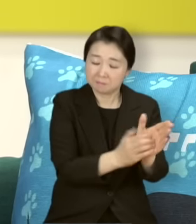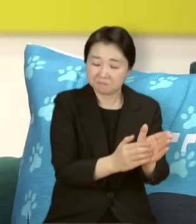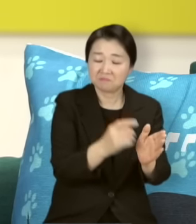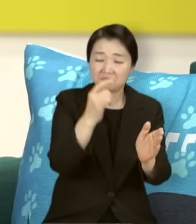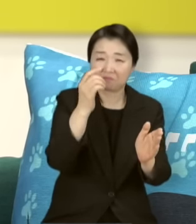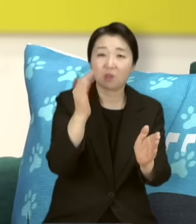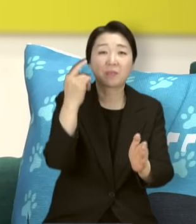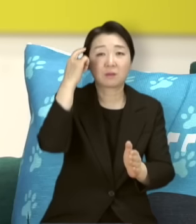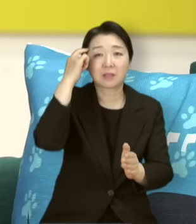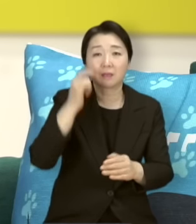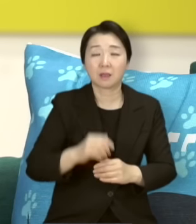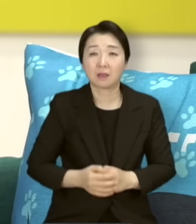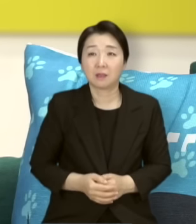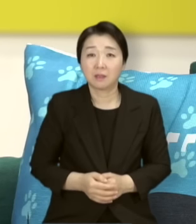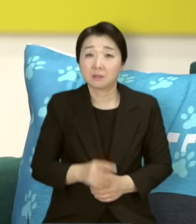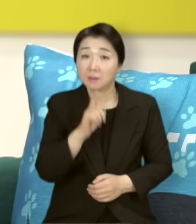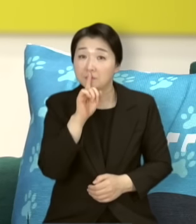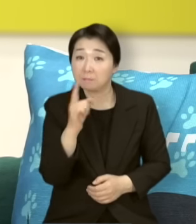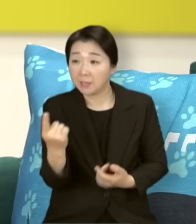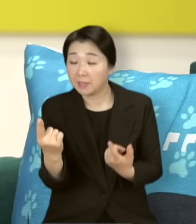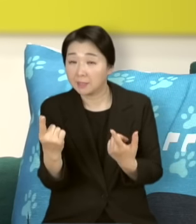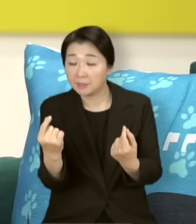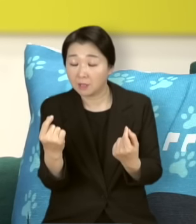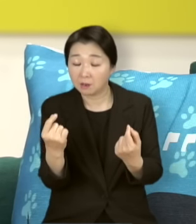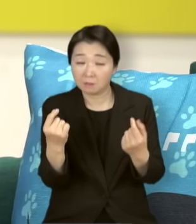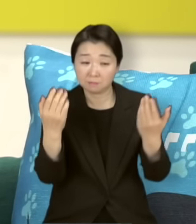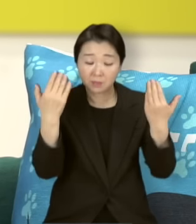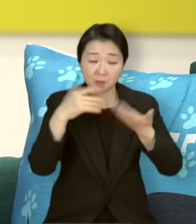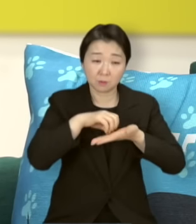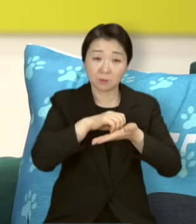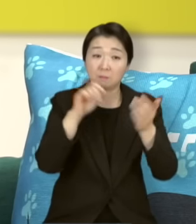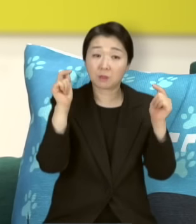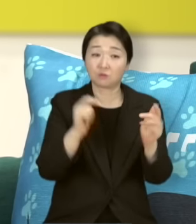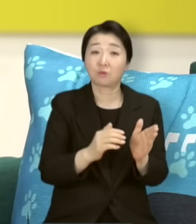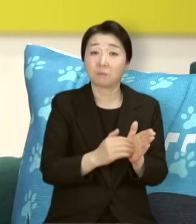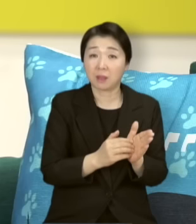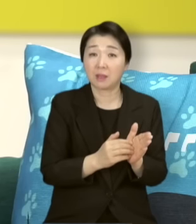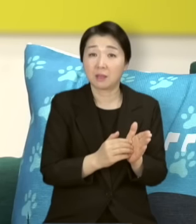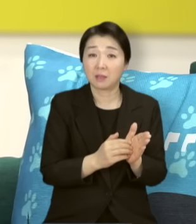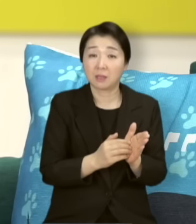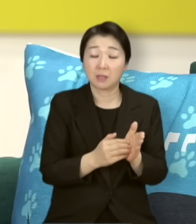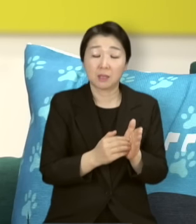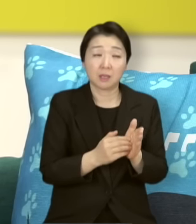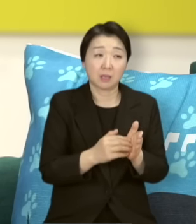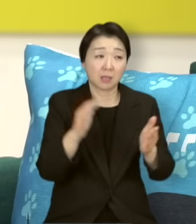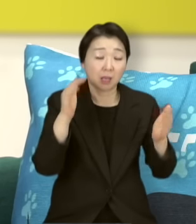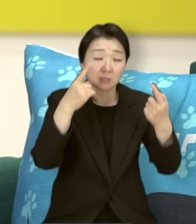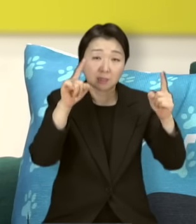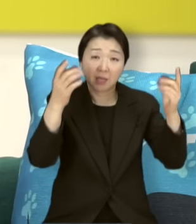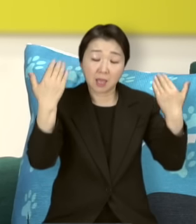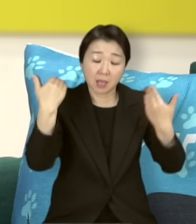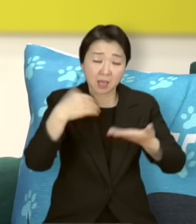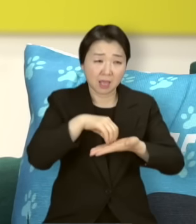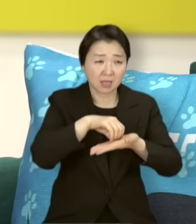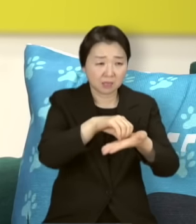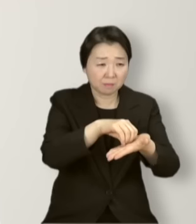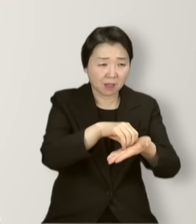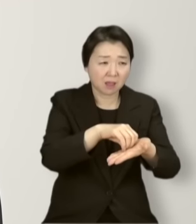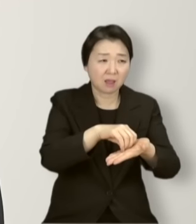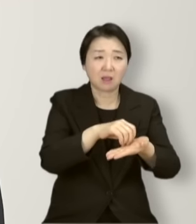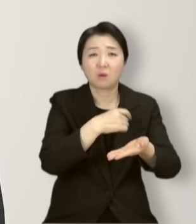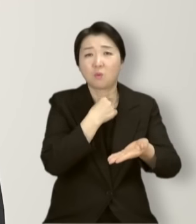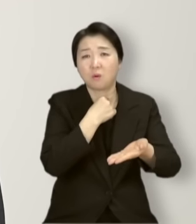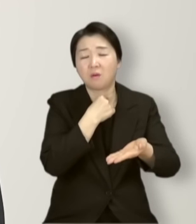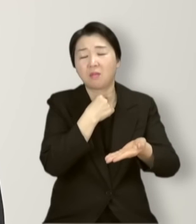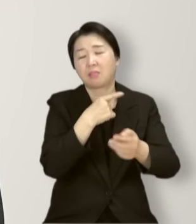말씀하다시피 학령 인구가 주니까 근본적으로 학생들이 대학 관련 학생들이 반 이상으로